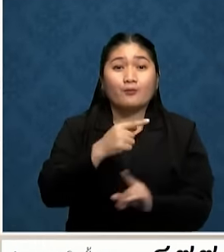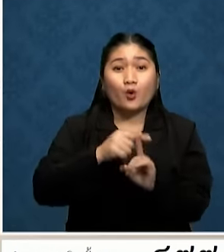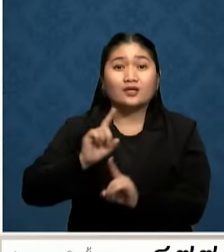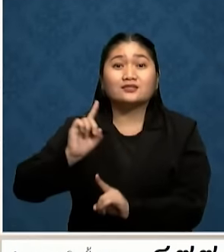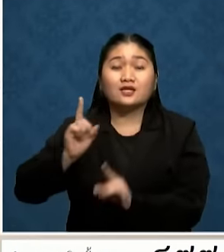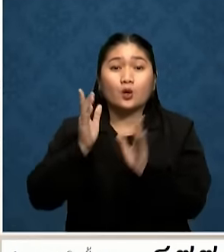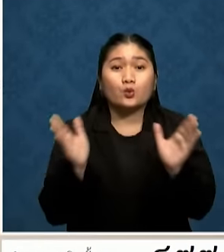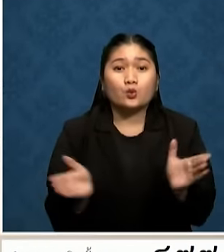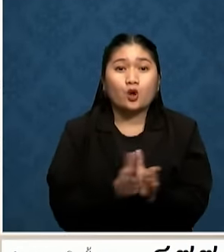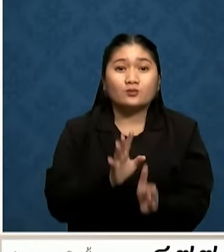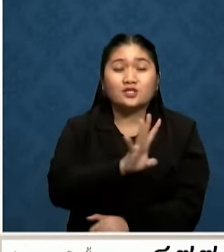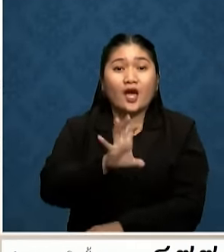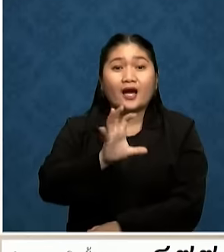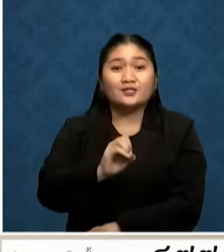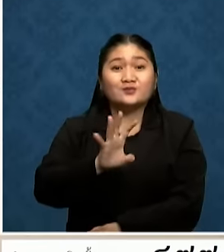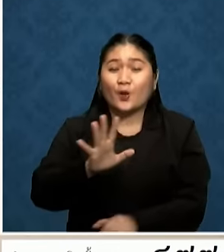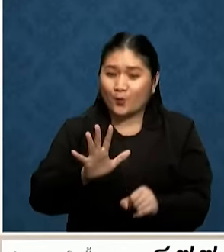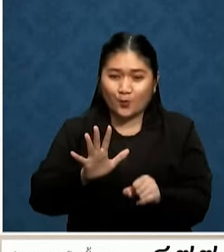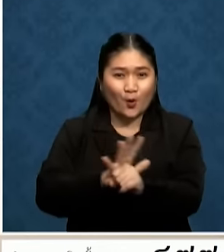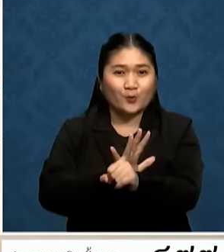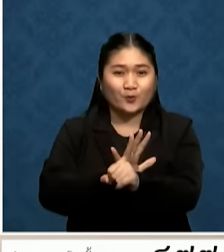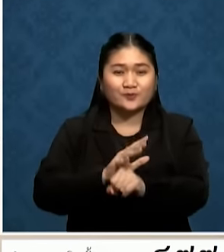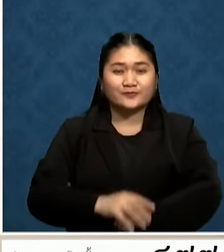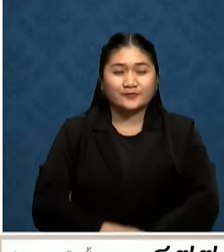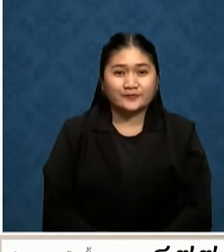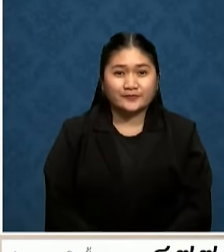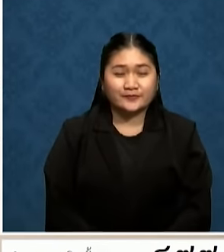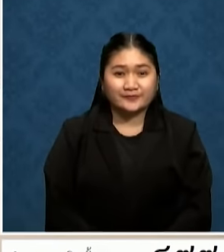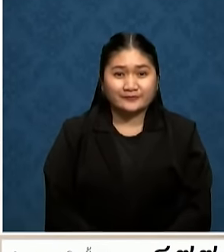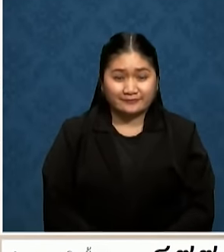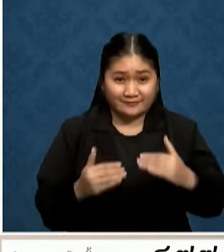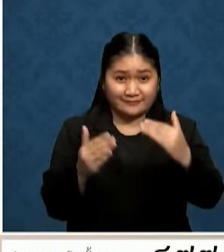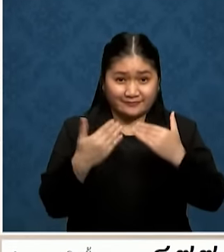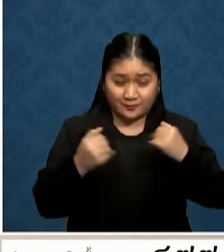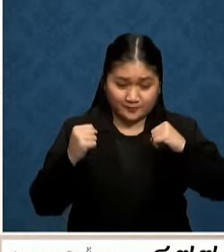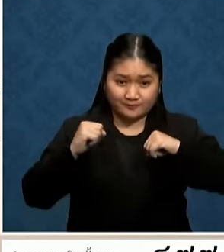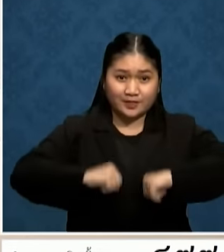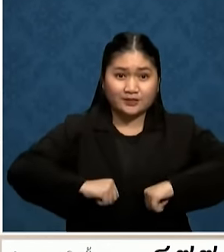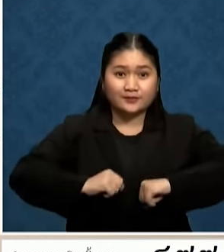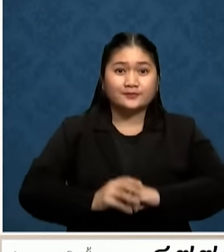ั throughoutารมัตติ